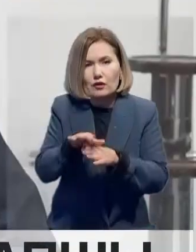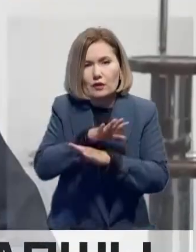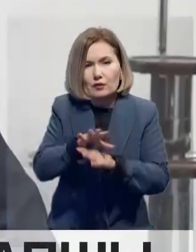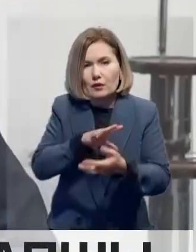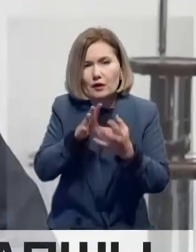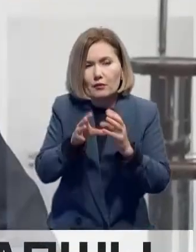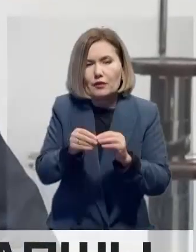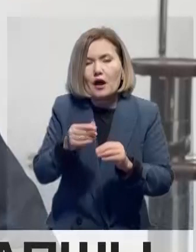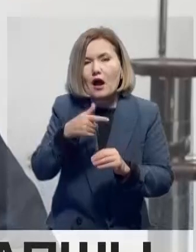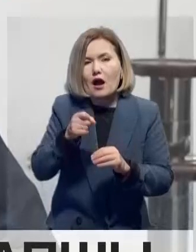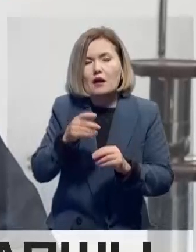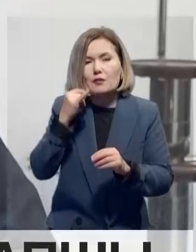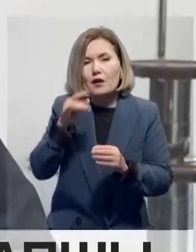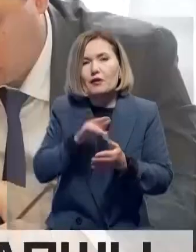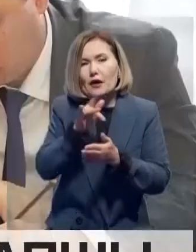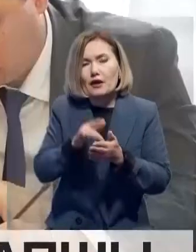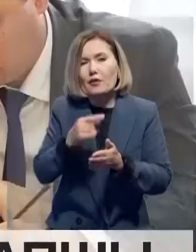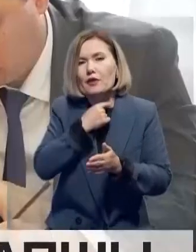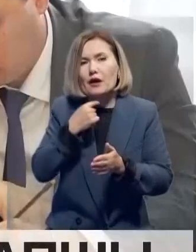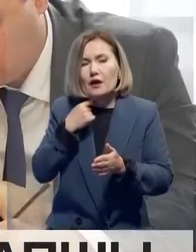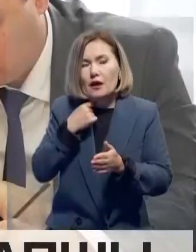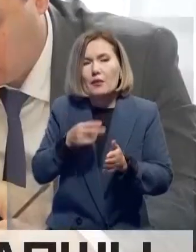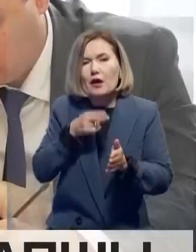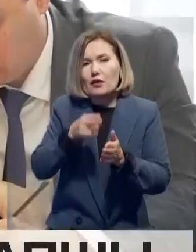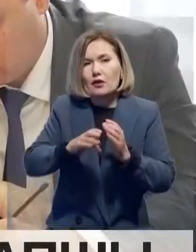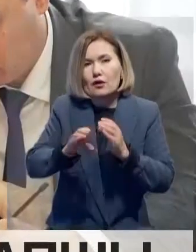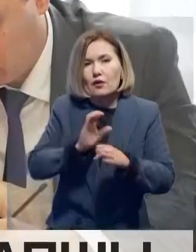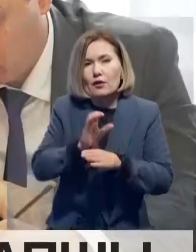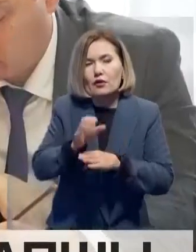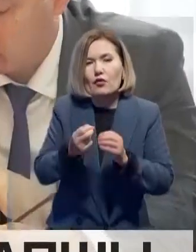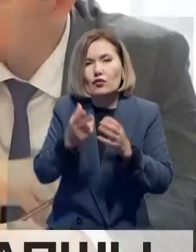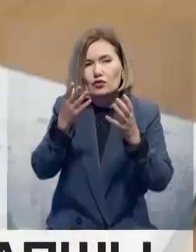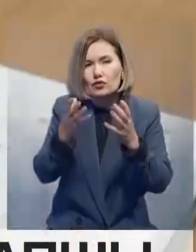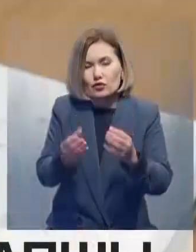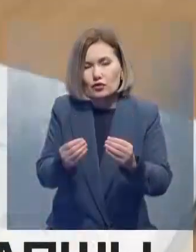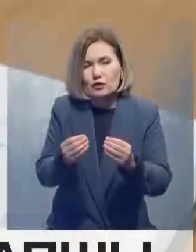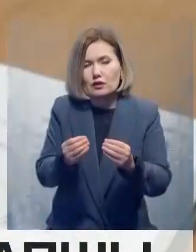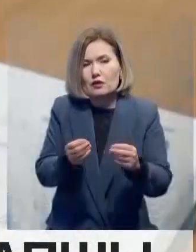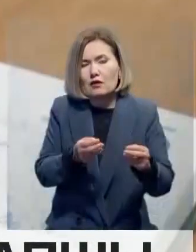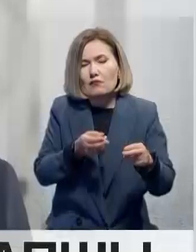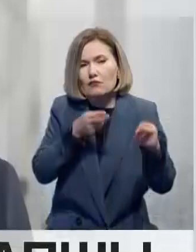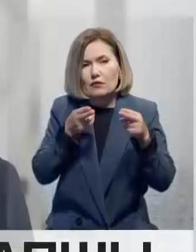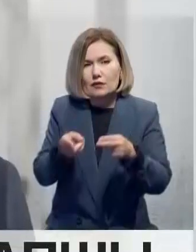алмаған. Сұйытылған газ Павлодардан Талдықорғанға темір жол арқылы 13 күнде жетеді.